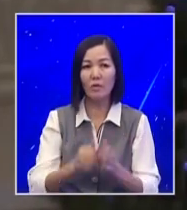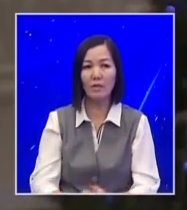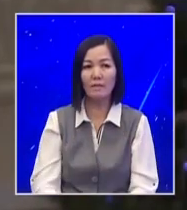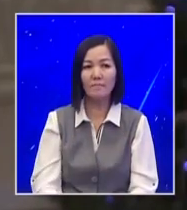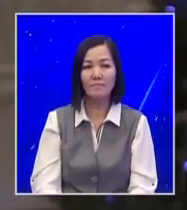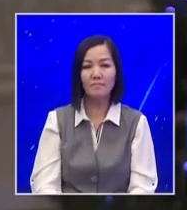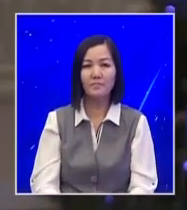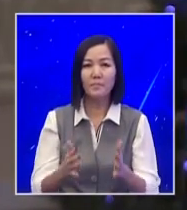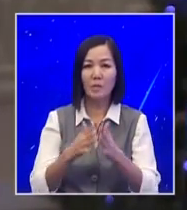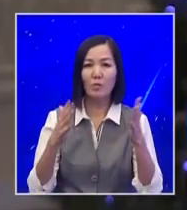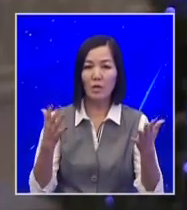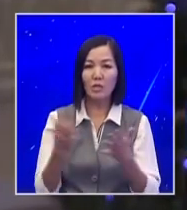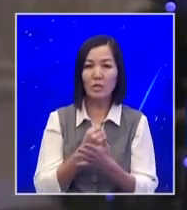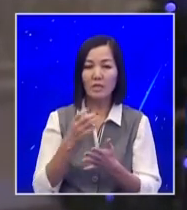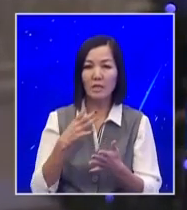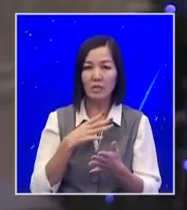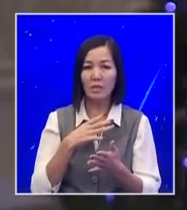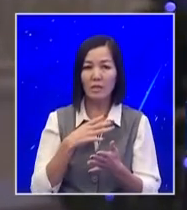Үлкен-үлкен жетістіктерге жетті.